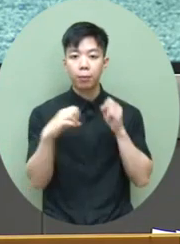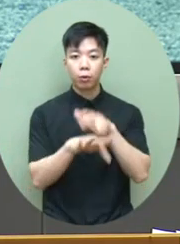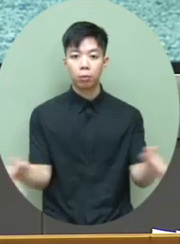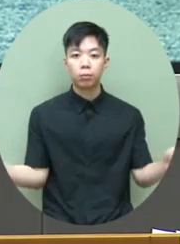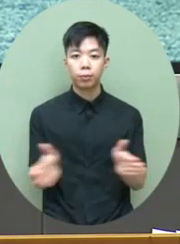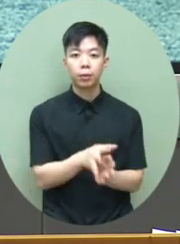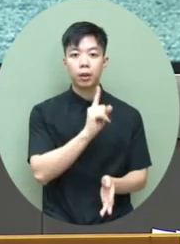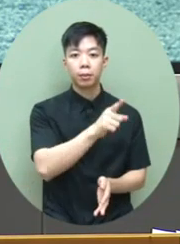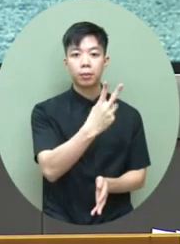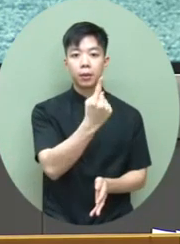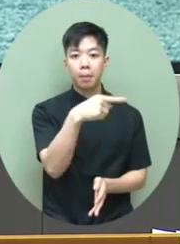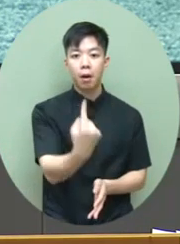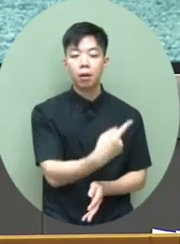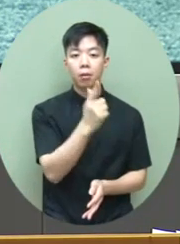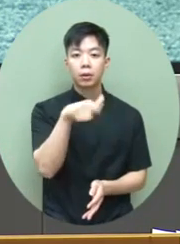呢就有